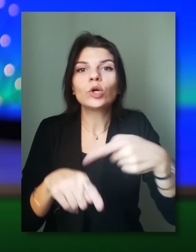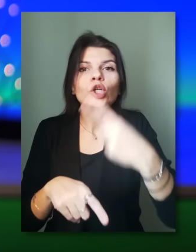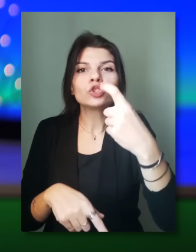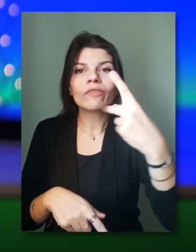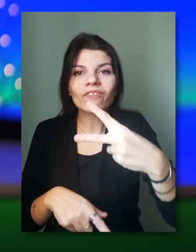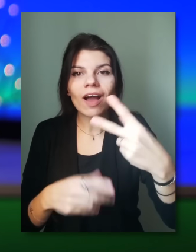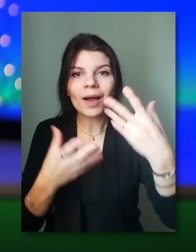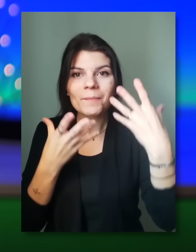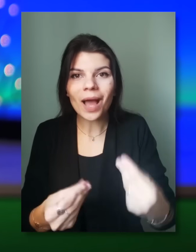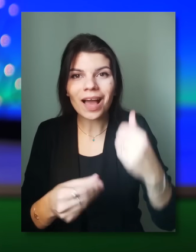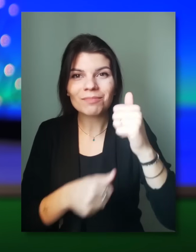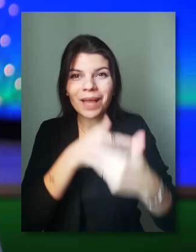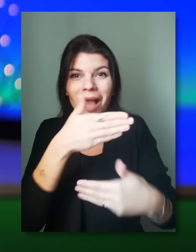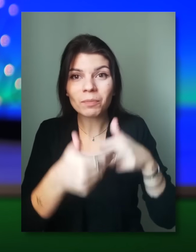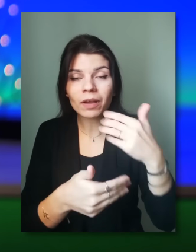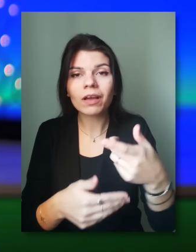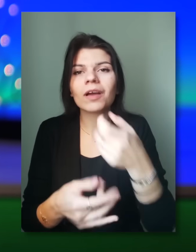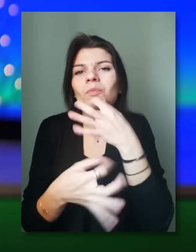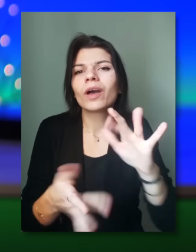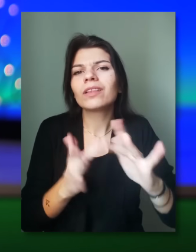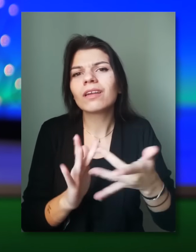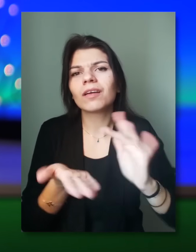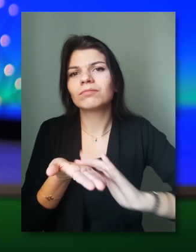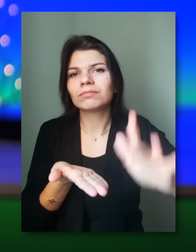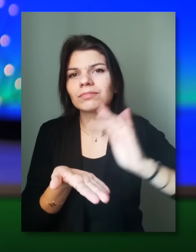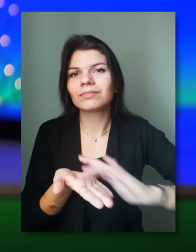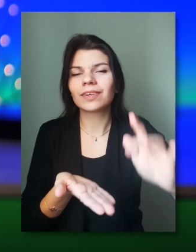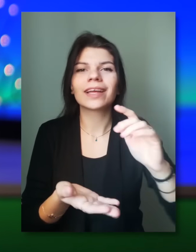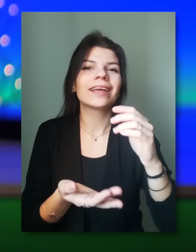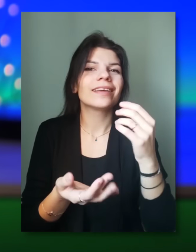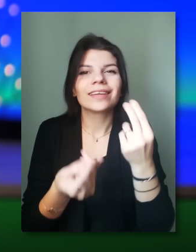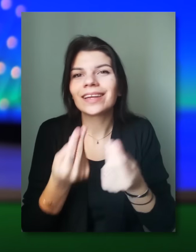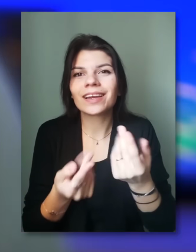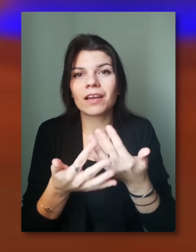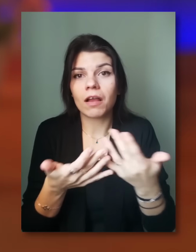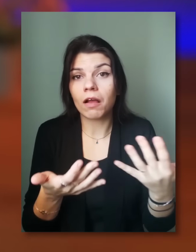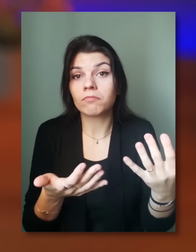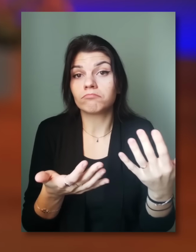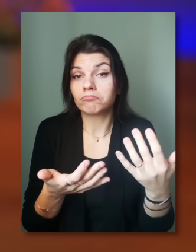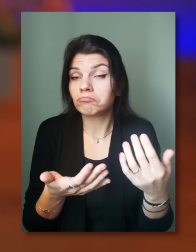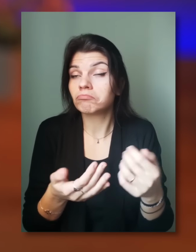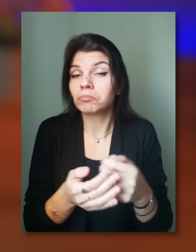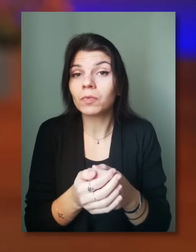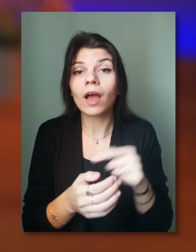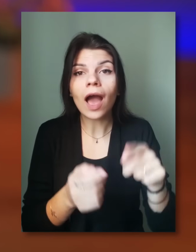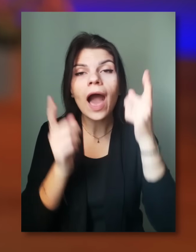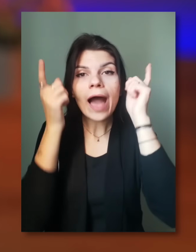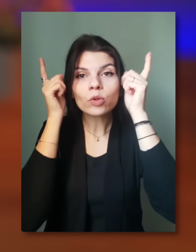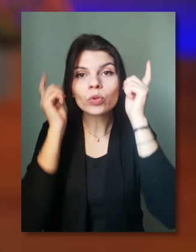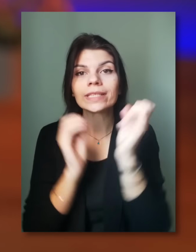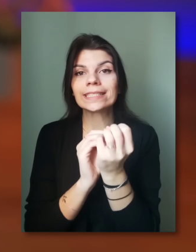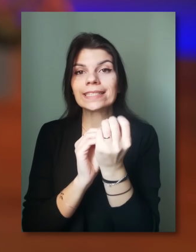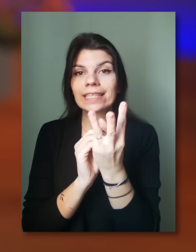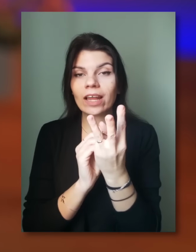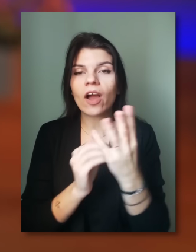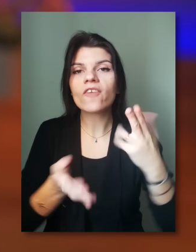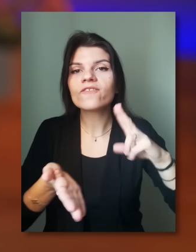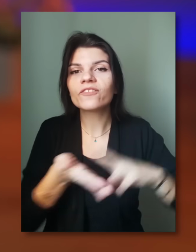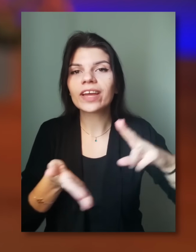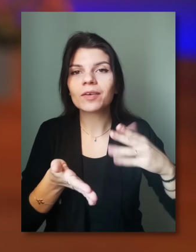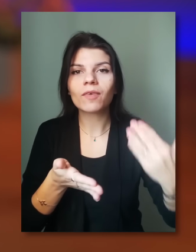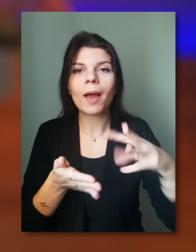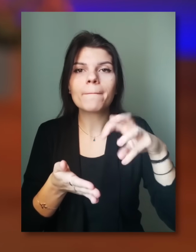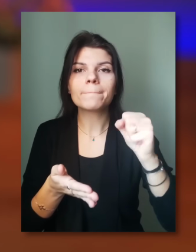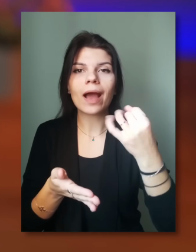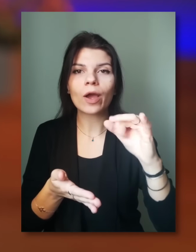120Гцвиотримаєте плавністьпідчасвикористаннясоціальнихмереж таінтерфейсу.ZTEвстановила тутAndroid13з